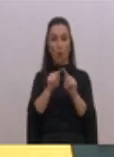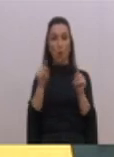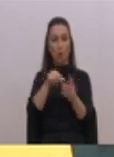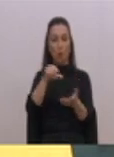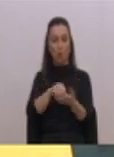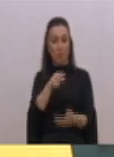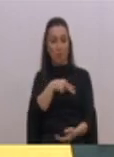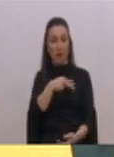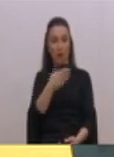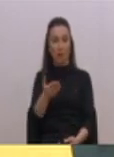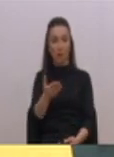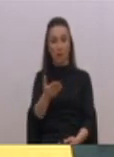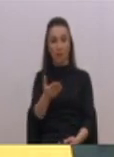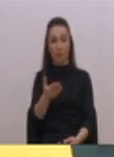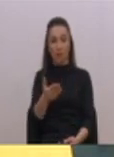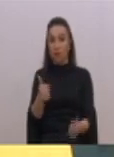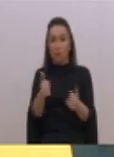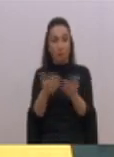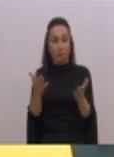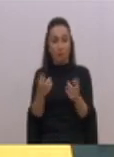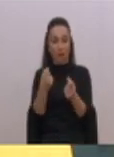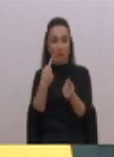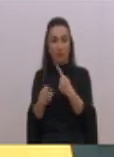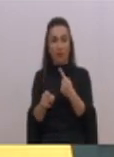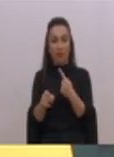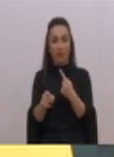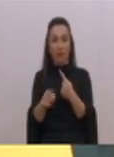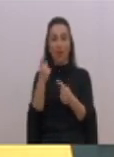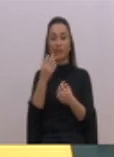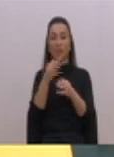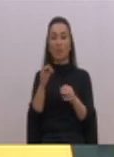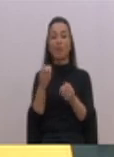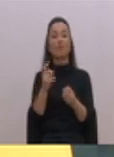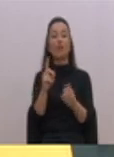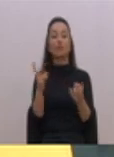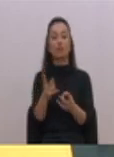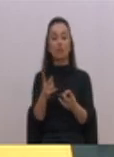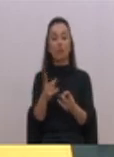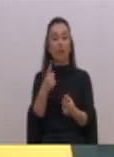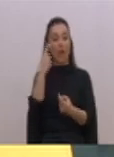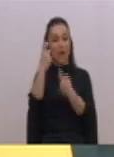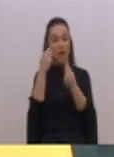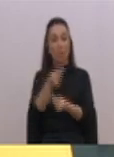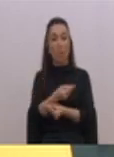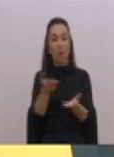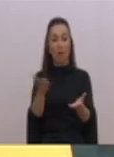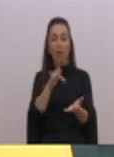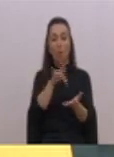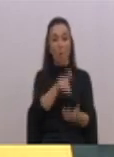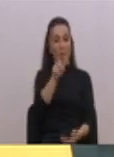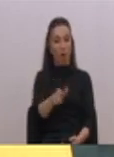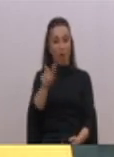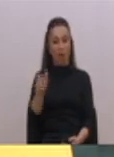zda parlaments, še udarebeli gaskhoveba. Demokratia skidev rashirdeba, informirebuli